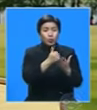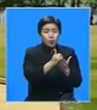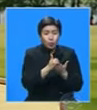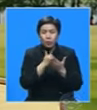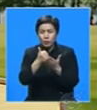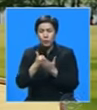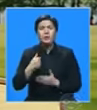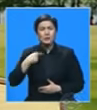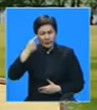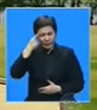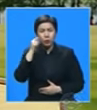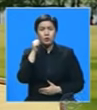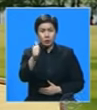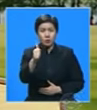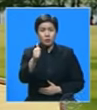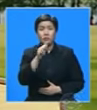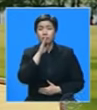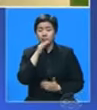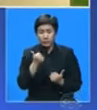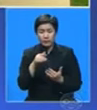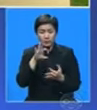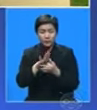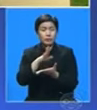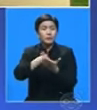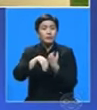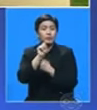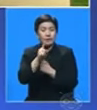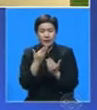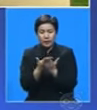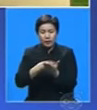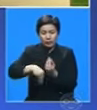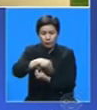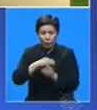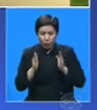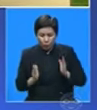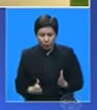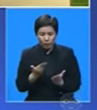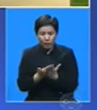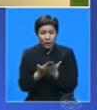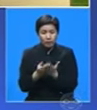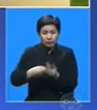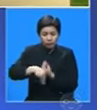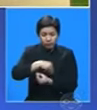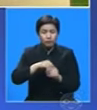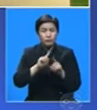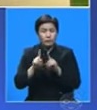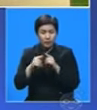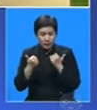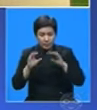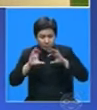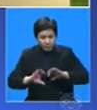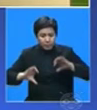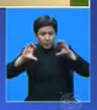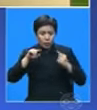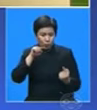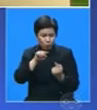ยไม่ดีกว่าหรอครับนะในเรื่องของภาพรวมทางเศรษฐกิจปัญหารายได้ปากท้องของประชาชนนะครับรัฐบาลให้ความสำคัญ